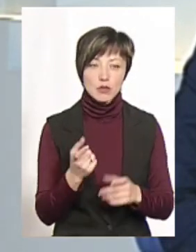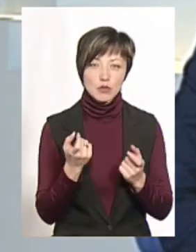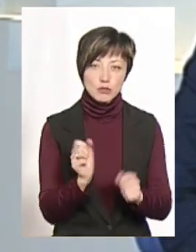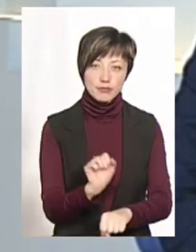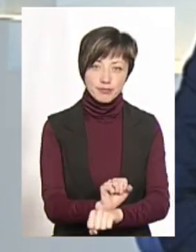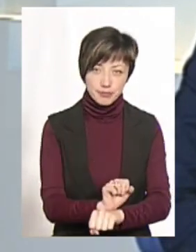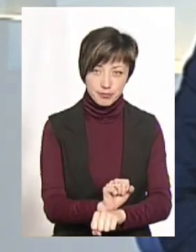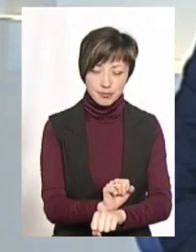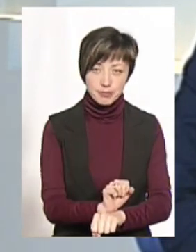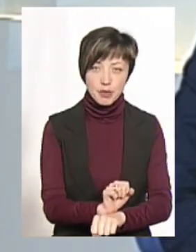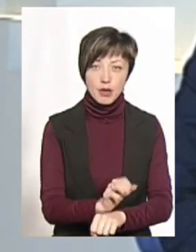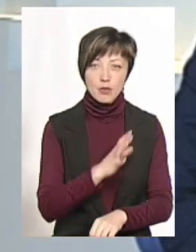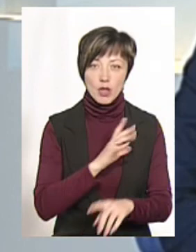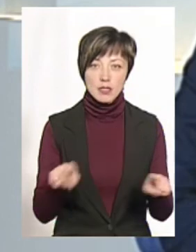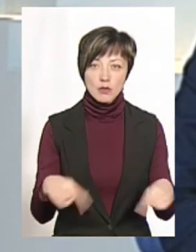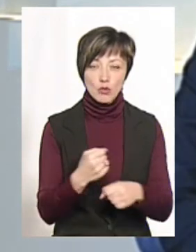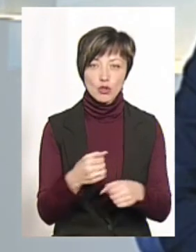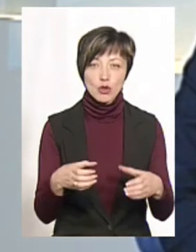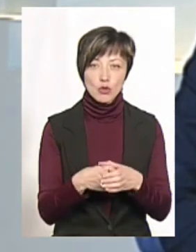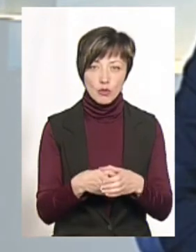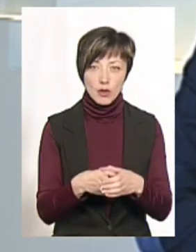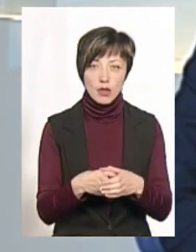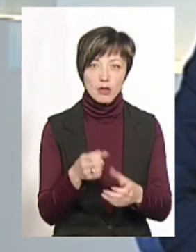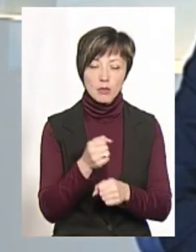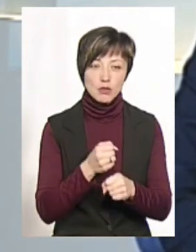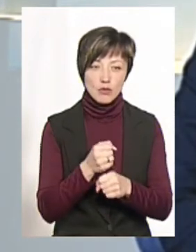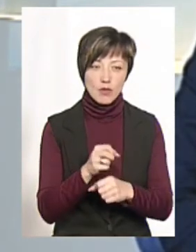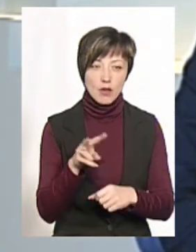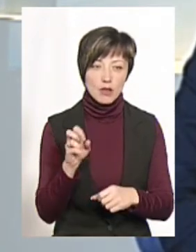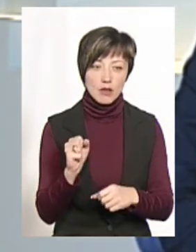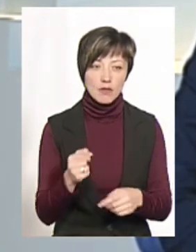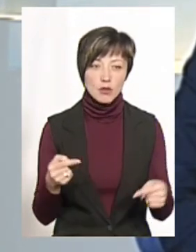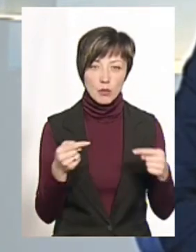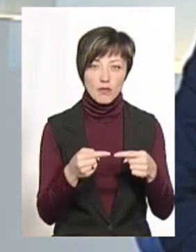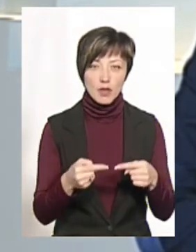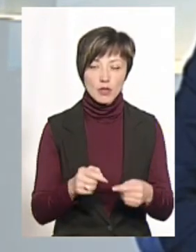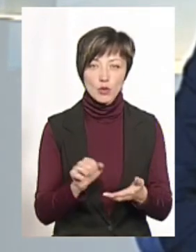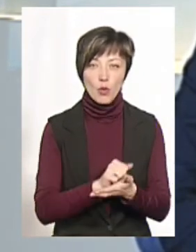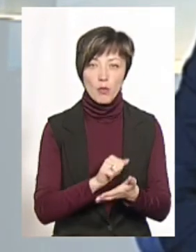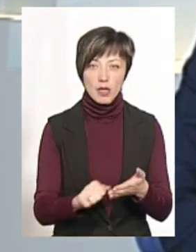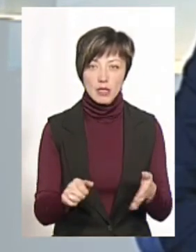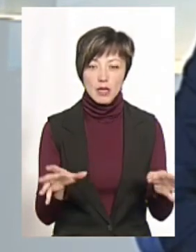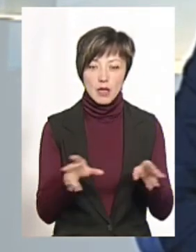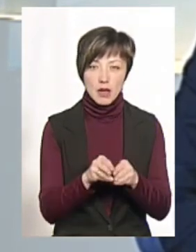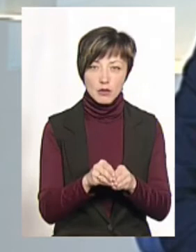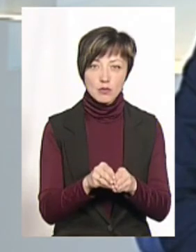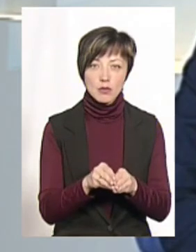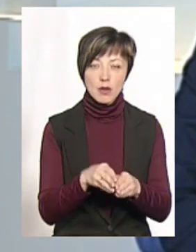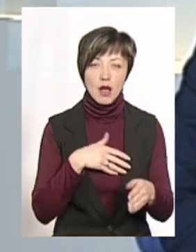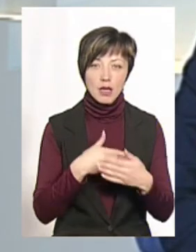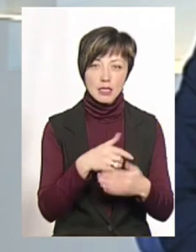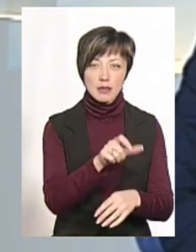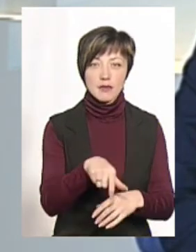невелику паузу. У нас була вже створена робоча група, вона напрацювала відповідні документи разом, до речі, з